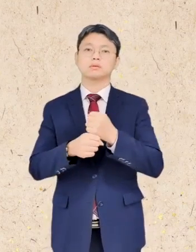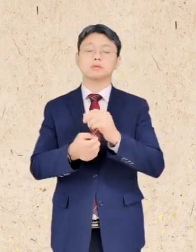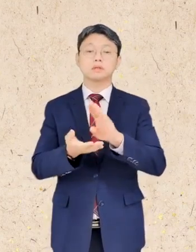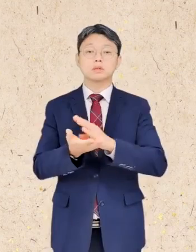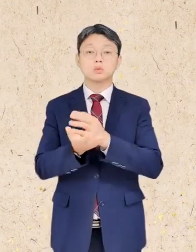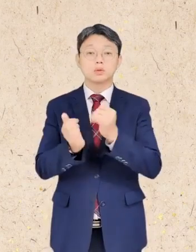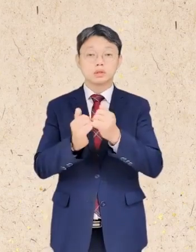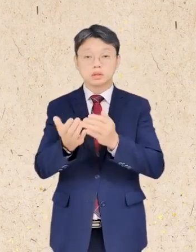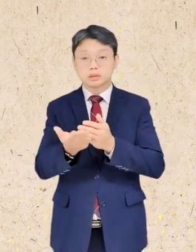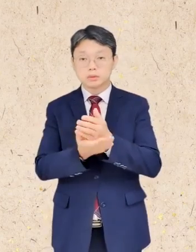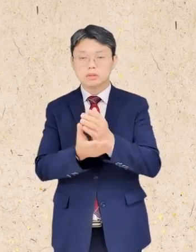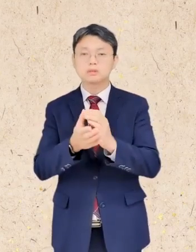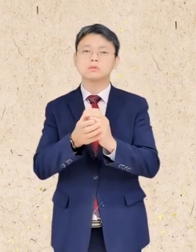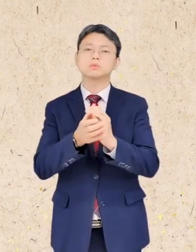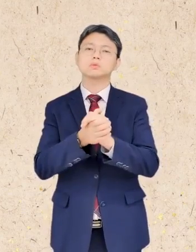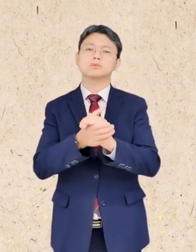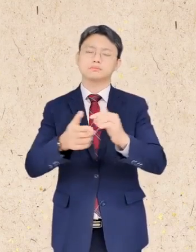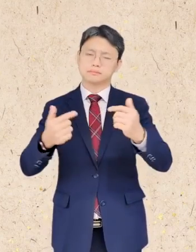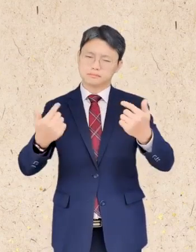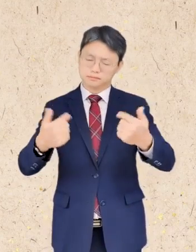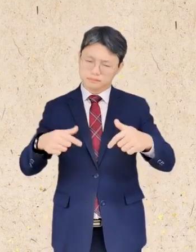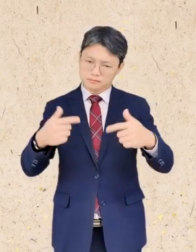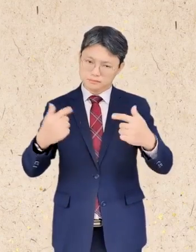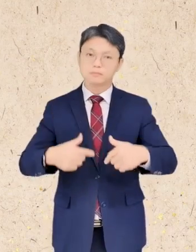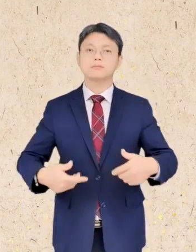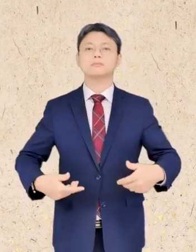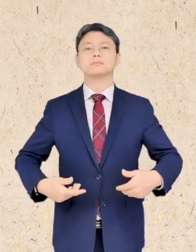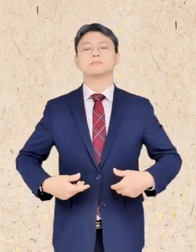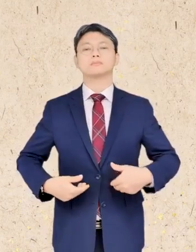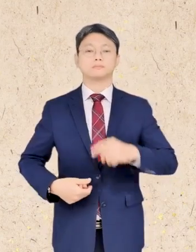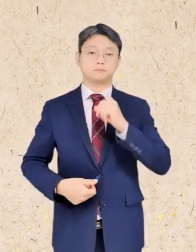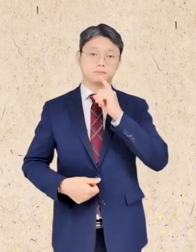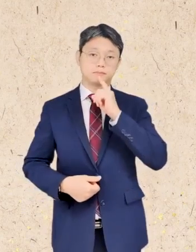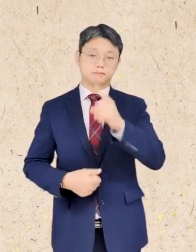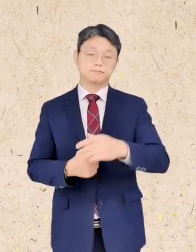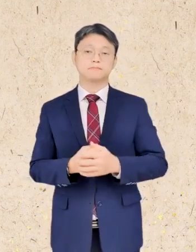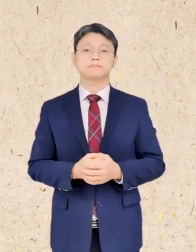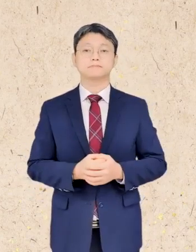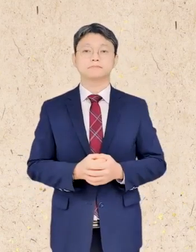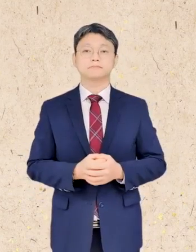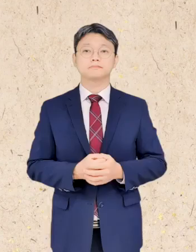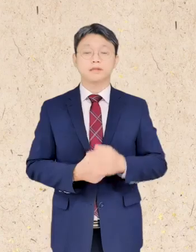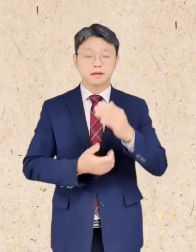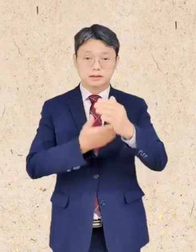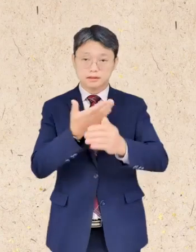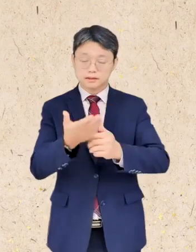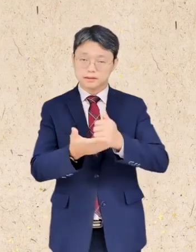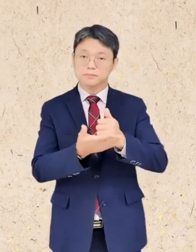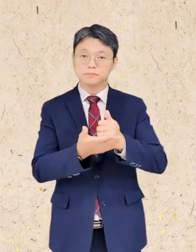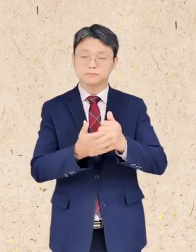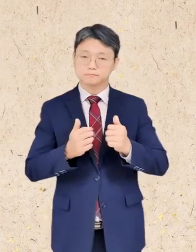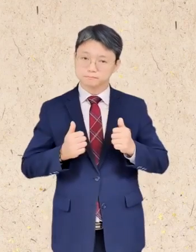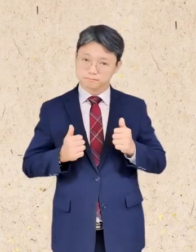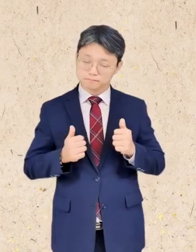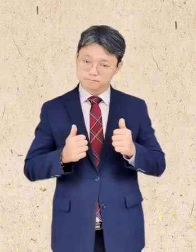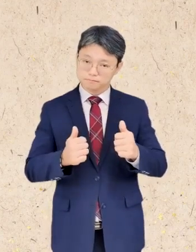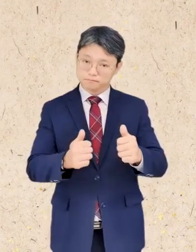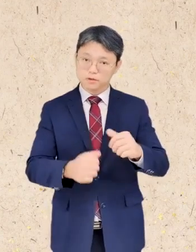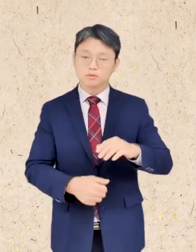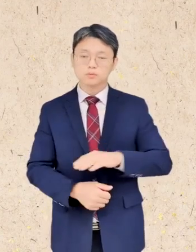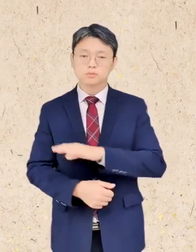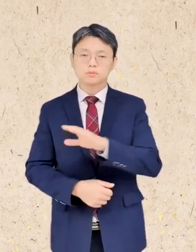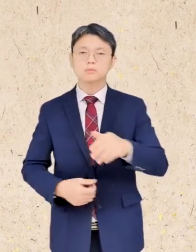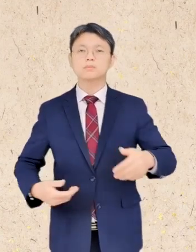것처럼 그리스도인은 기도가 매일의 직업이 되어야 함을 말하고 있습니다. 다른 것이 아니라 하나님에 대한